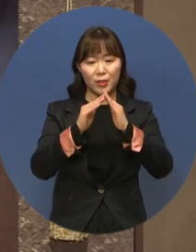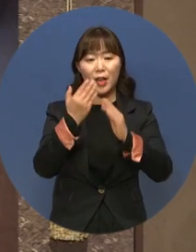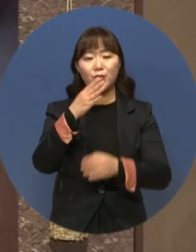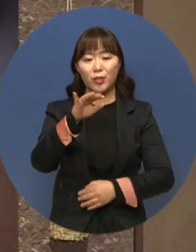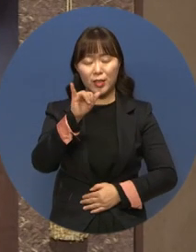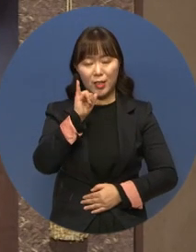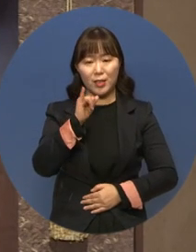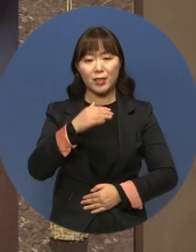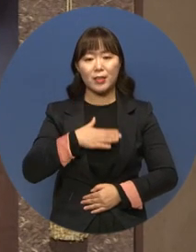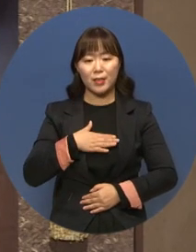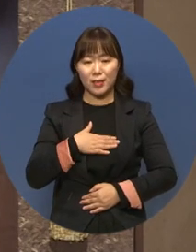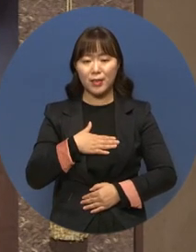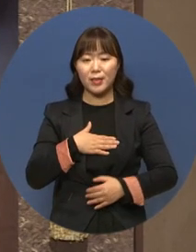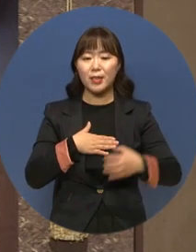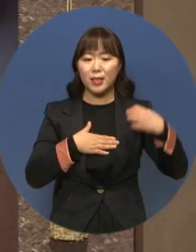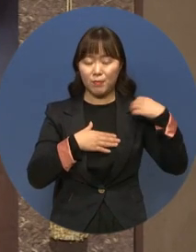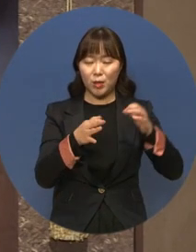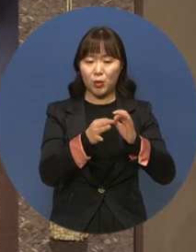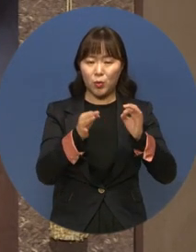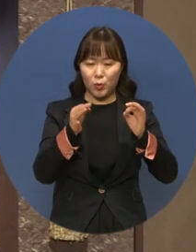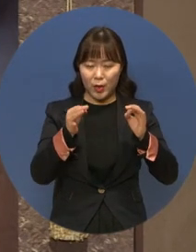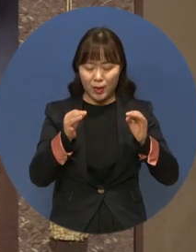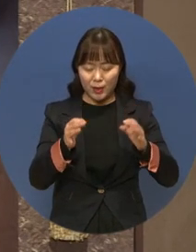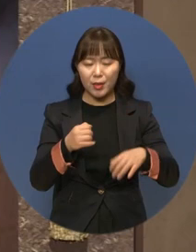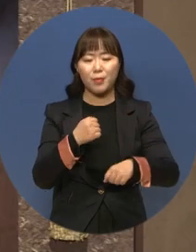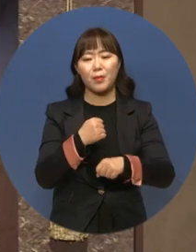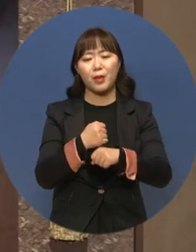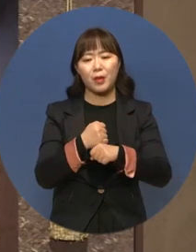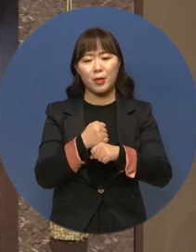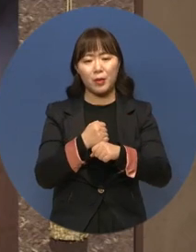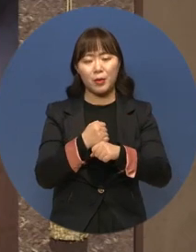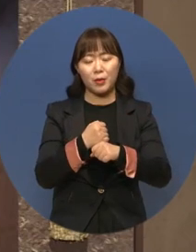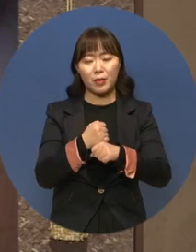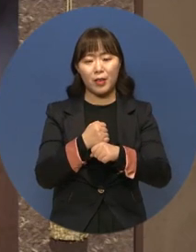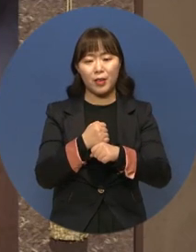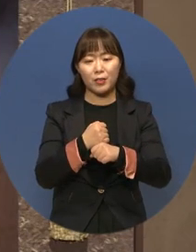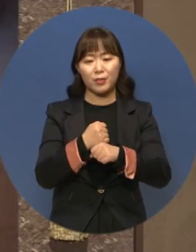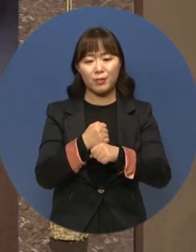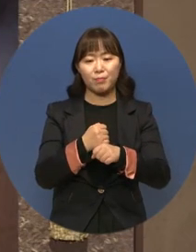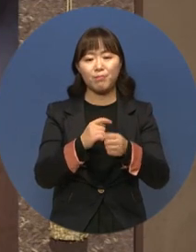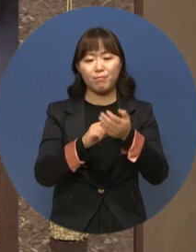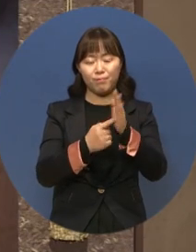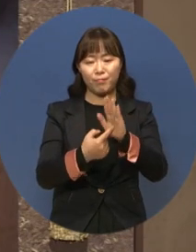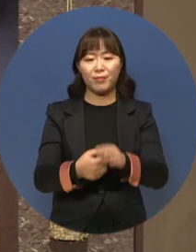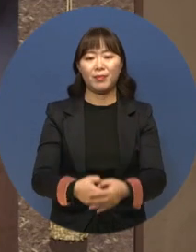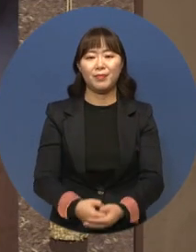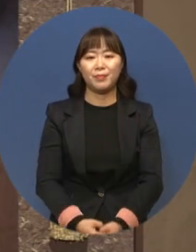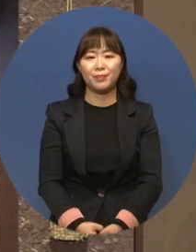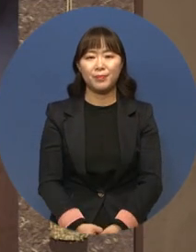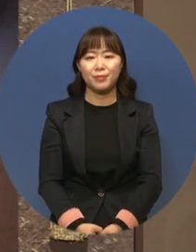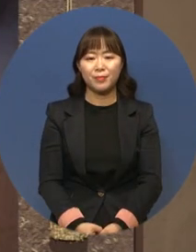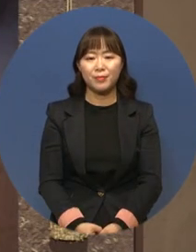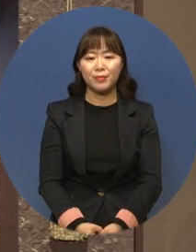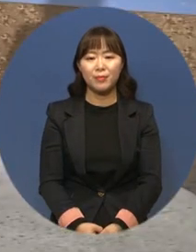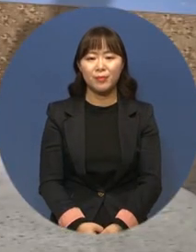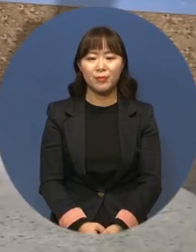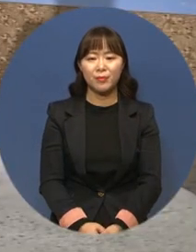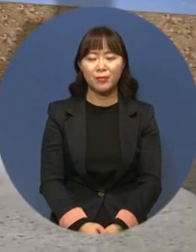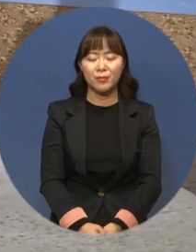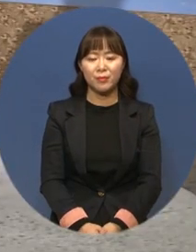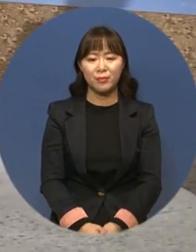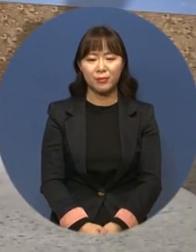있도록 저는 이제 제 임기 중에 그것을 하겠다는 말씀, 윤곽을 만들어 놓겠다는 말씀을 드리는 것입니다. 아, 네.